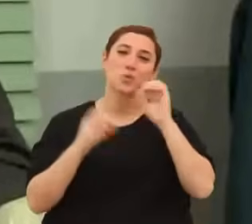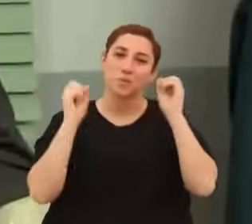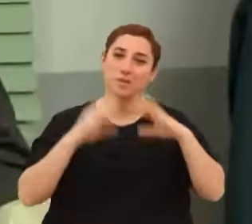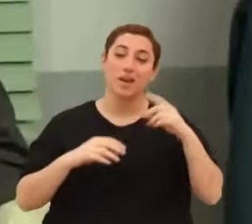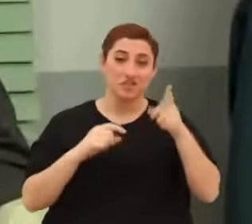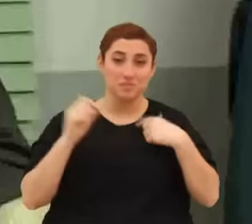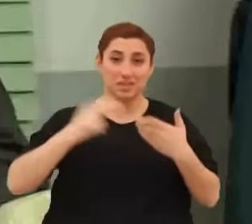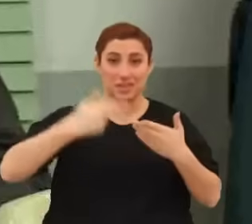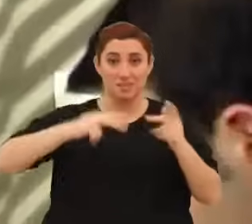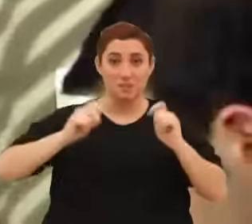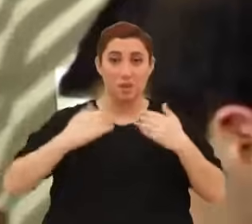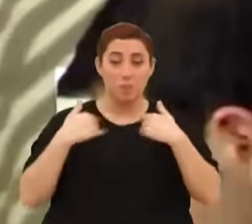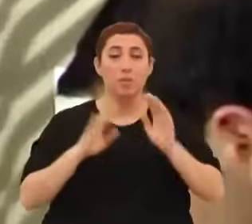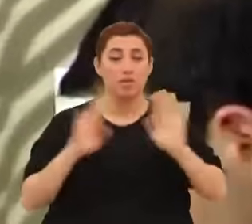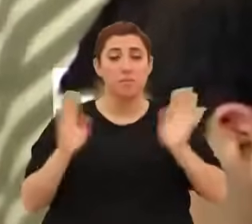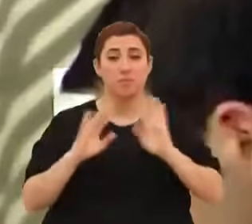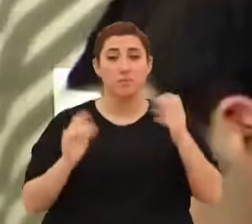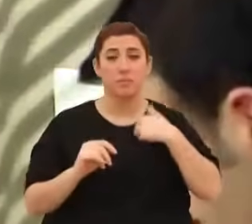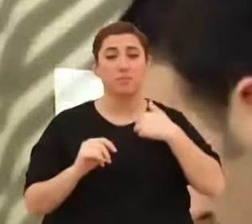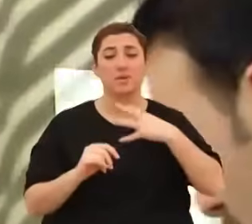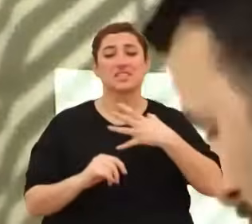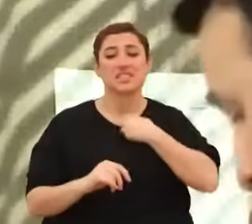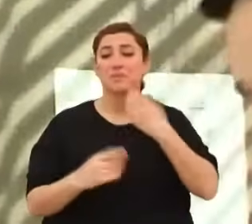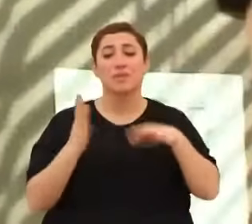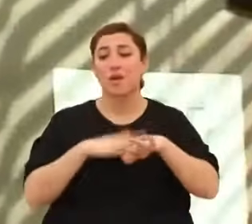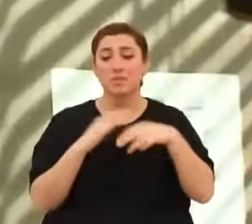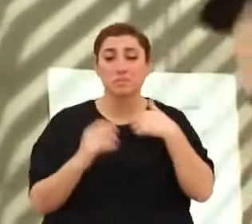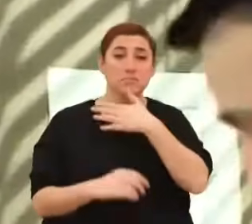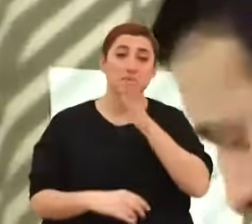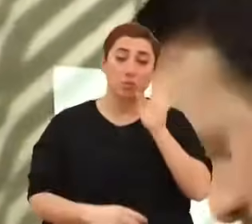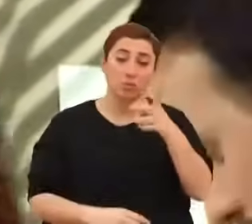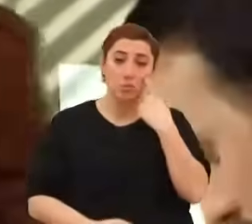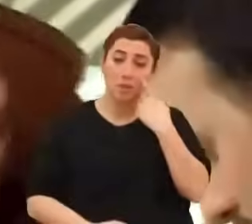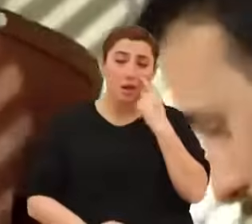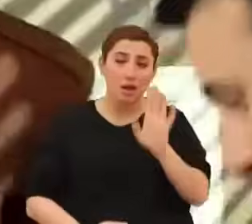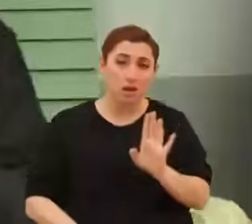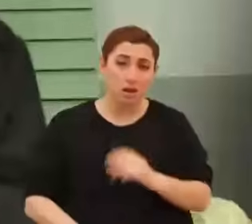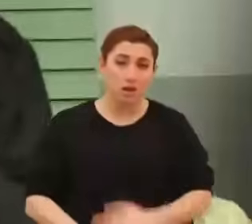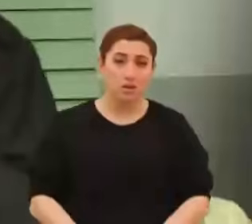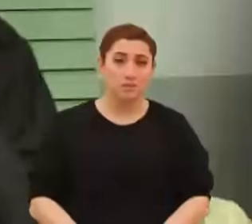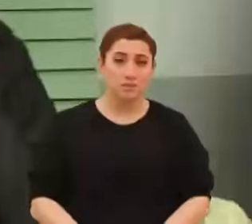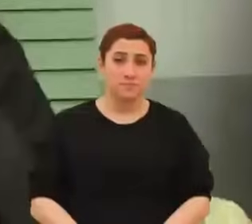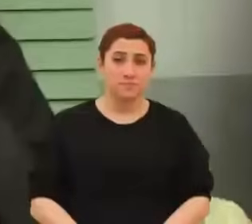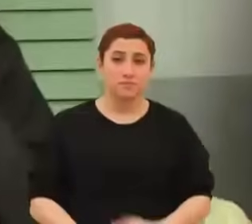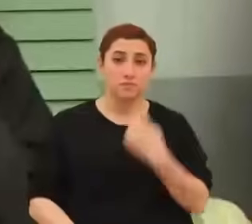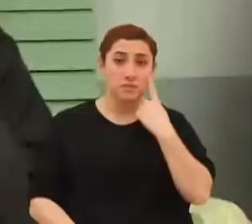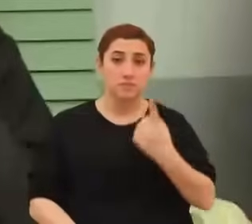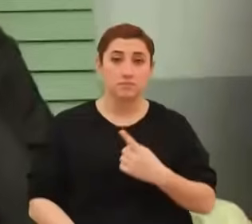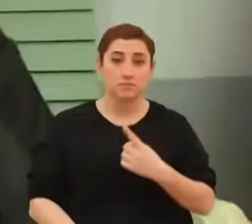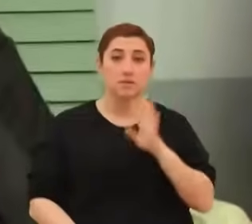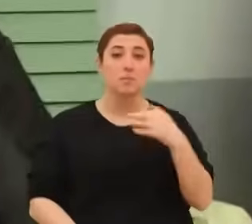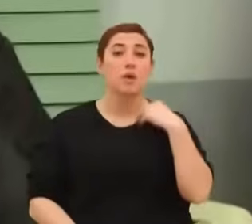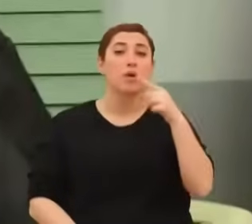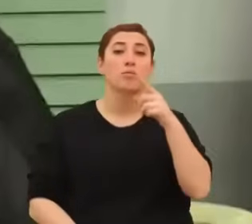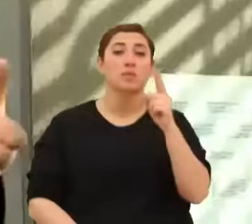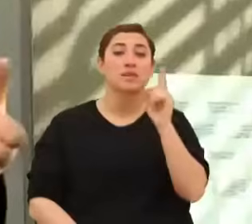bırak. Eşkal çiziyoruz burada. Ya tamam tamam, ben derdinden ne ettiğimi bilir miyim? Dur bakayım hele bir. Bak. Ya